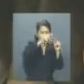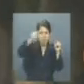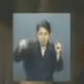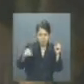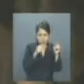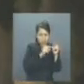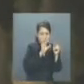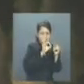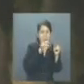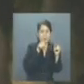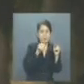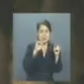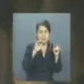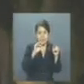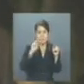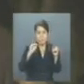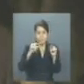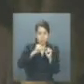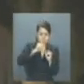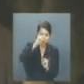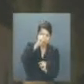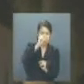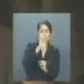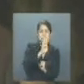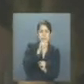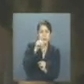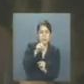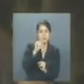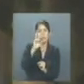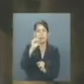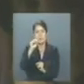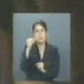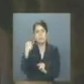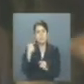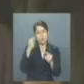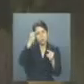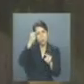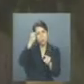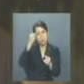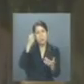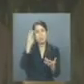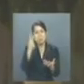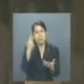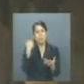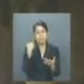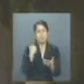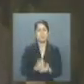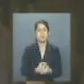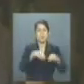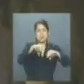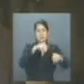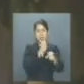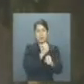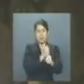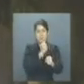ติเมตรและความสูง4เมตร60เซนติเมตรใช้เวลาในการติดตั้ง2คืนชองเปียร์มูกินเลขาธิการ